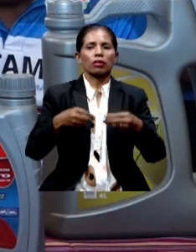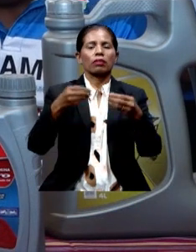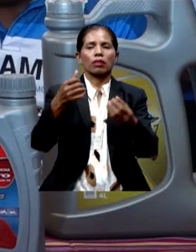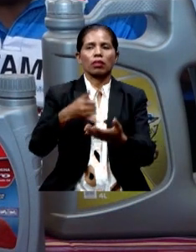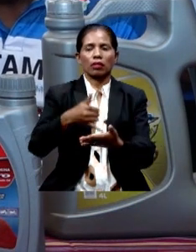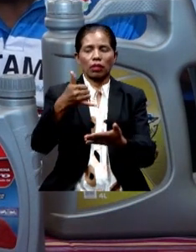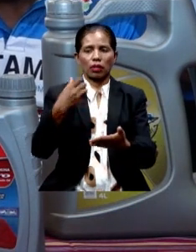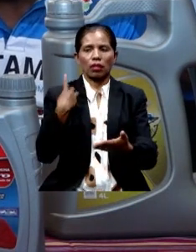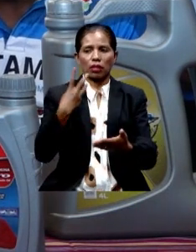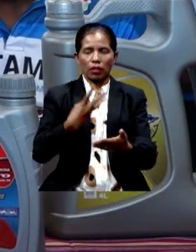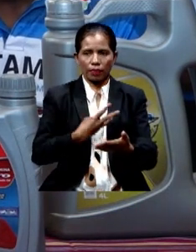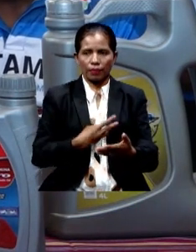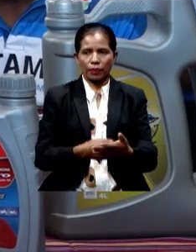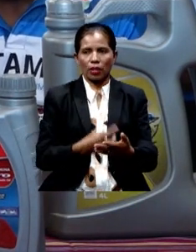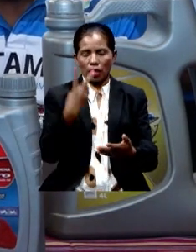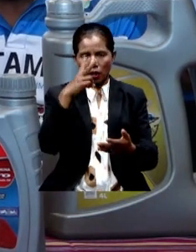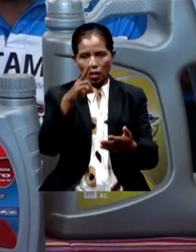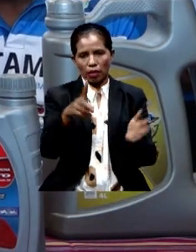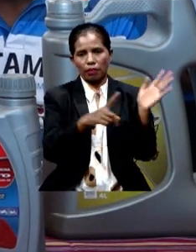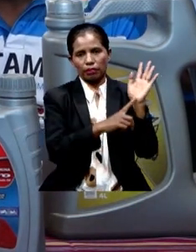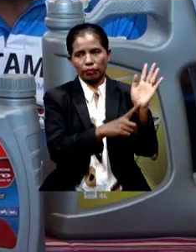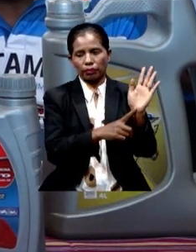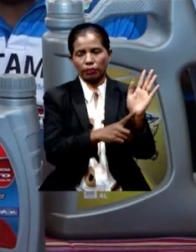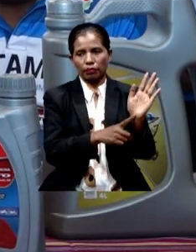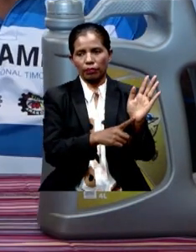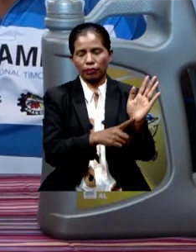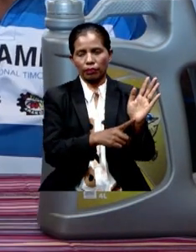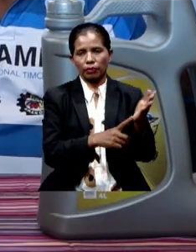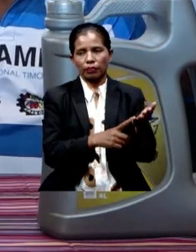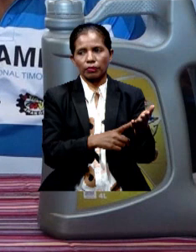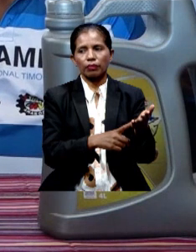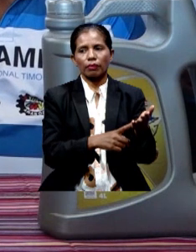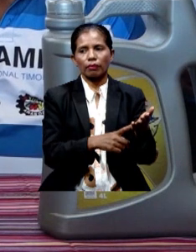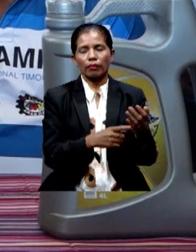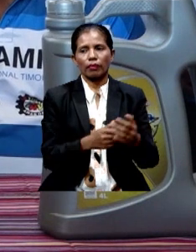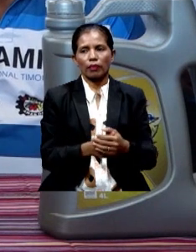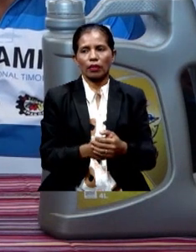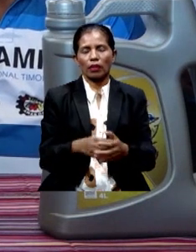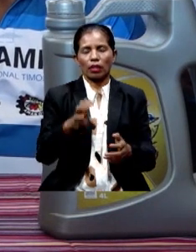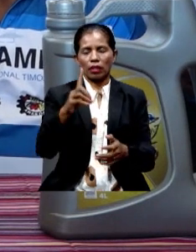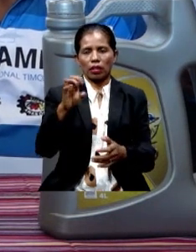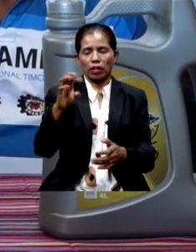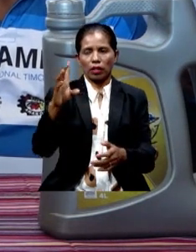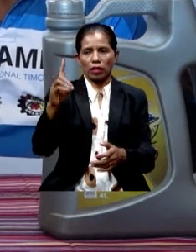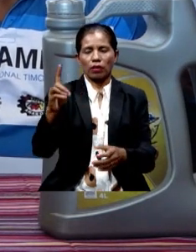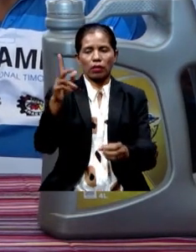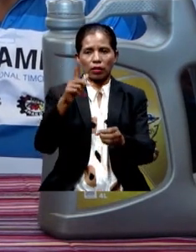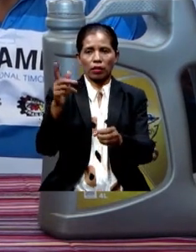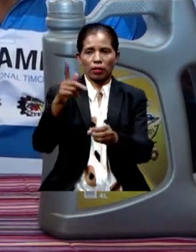pelumas Pertamina ya, kalau Bapak Ibu lihat di sini ada Enduro Matic, Enduro Racing ya, yang 40 ini.